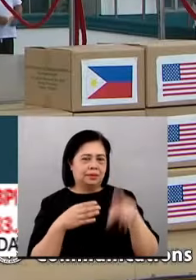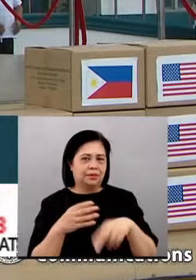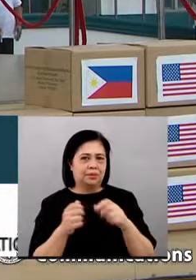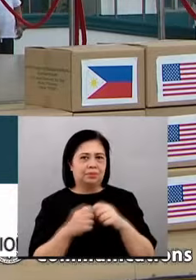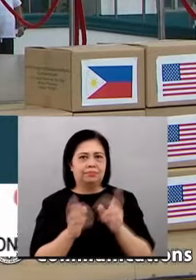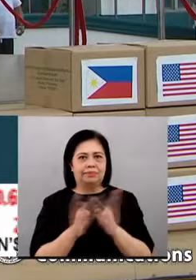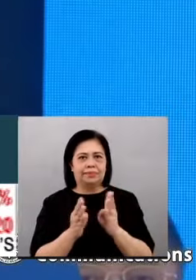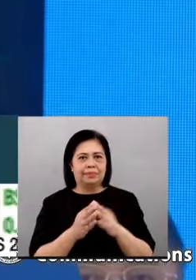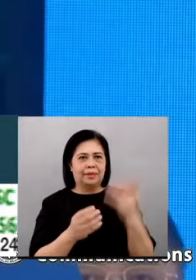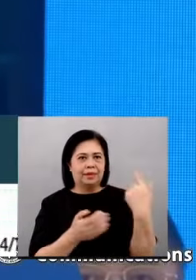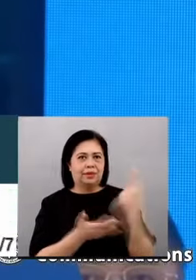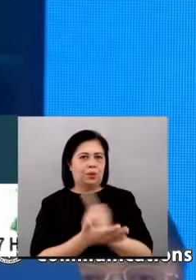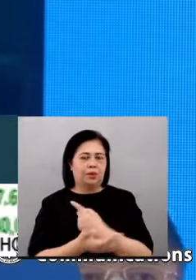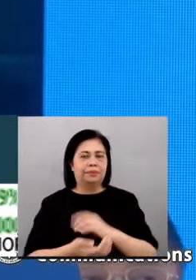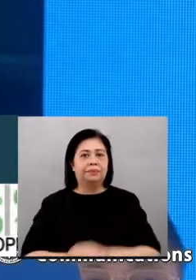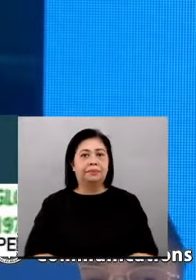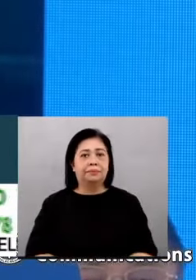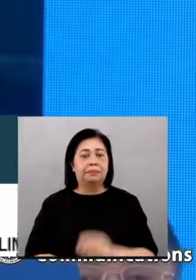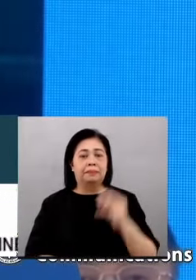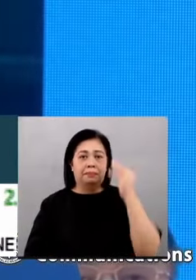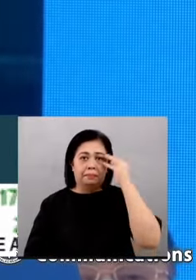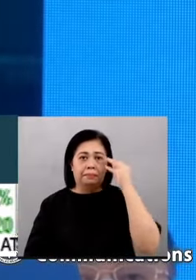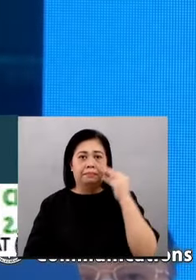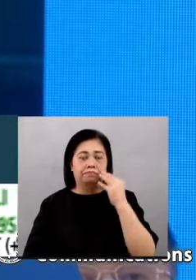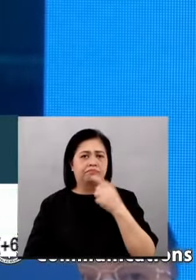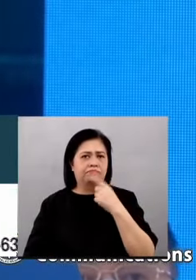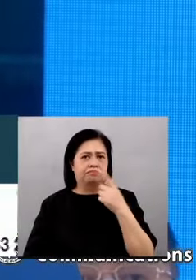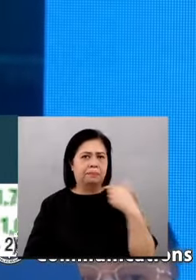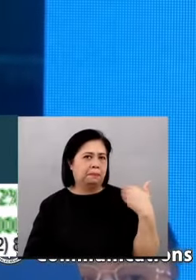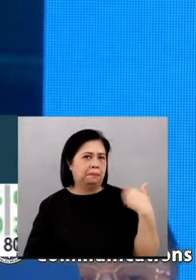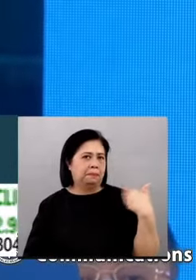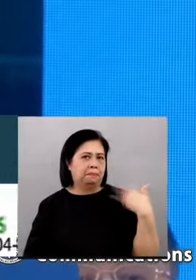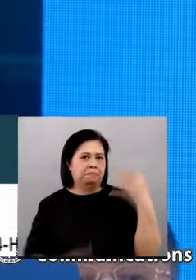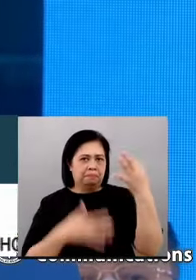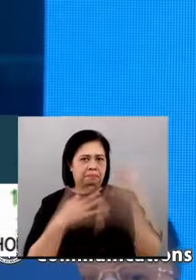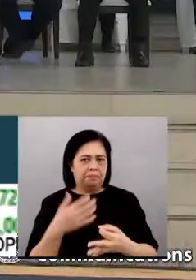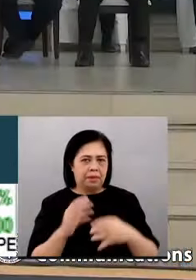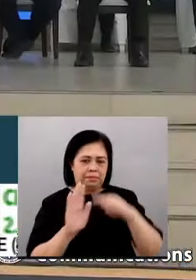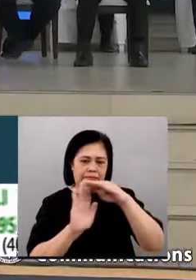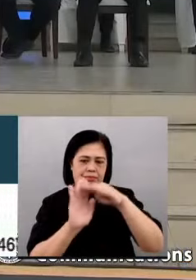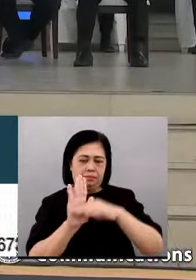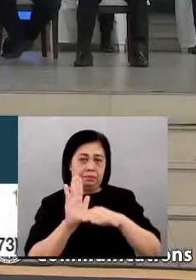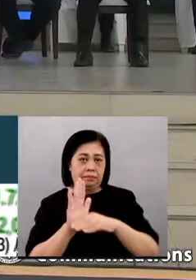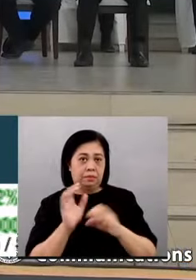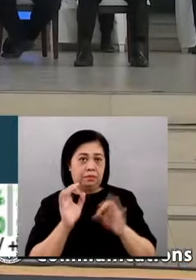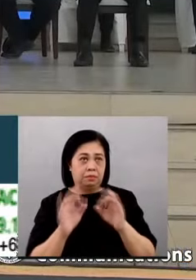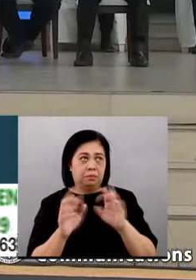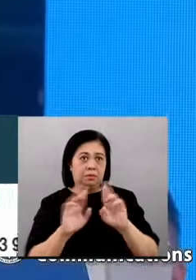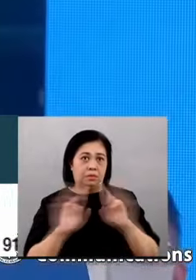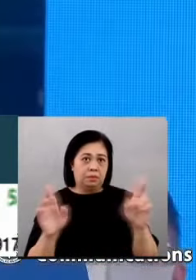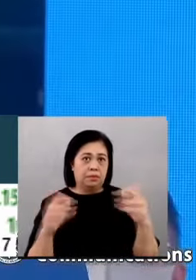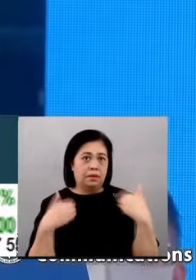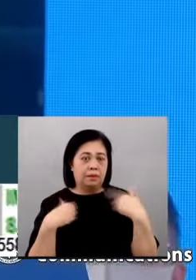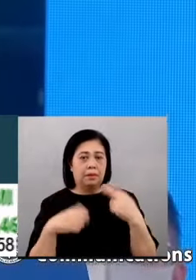this week. Matibag, however, says they have yet to finalize their lineup. The party is set to have a national assembly on September